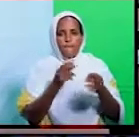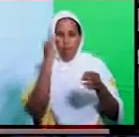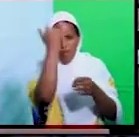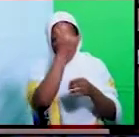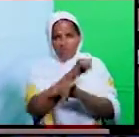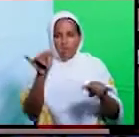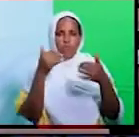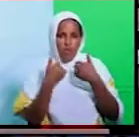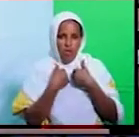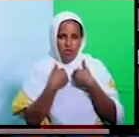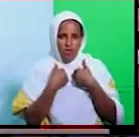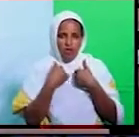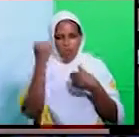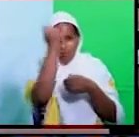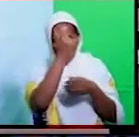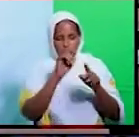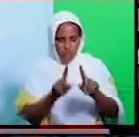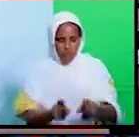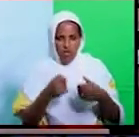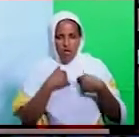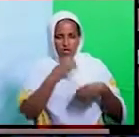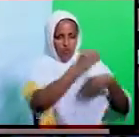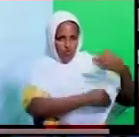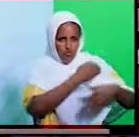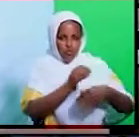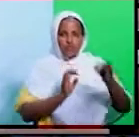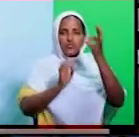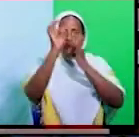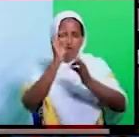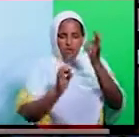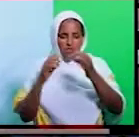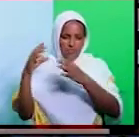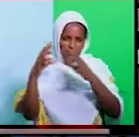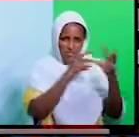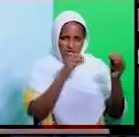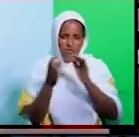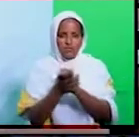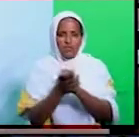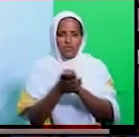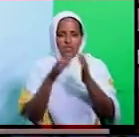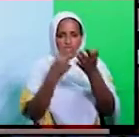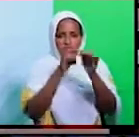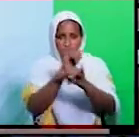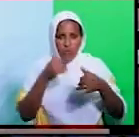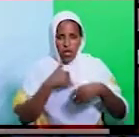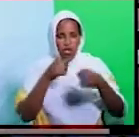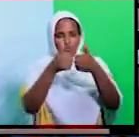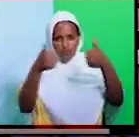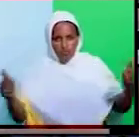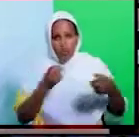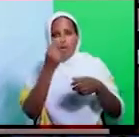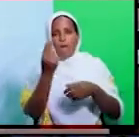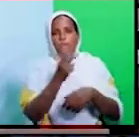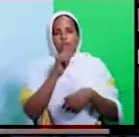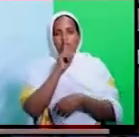ነው የሚሆን። ጌታችን በዮርዳኖስ ሲጠመቅ አበደመና ሆኖ ዝንቱ ተወልዴ ዘለቱ ሰመርኩሲል ዮሐንስ ቅዱስ